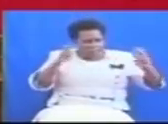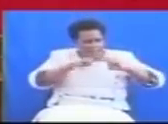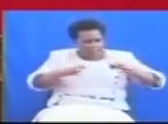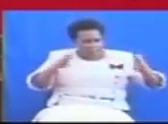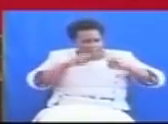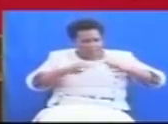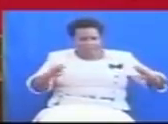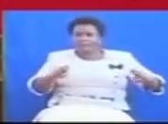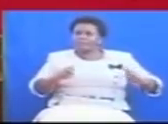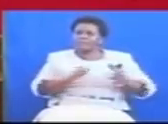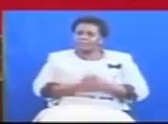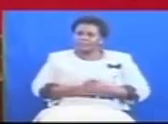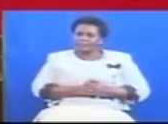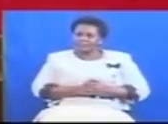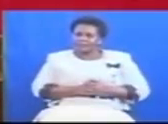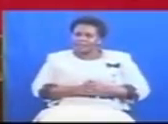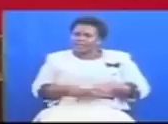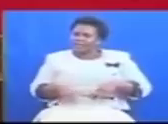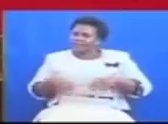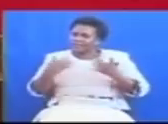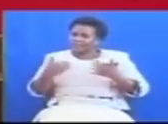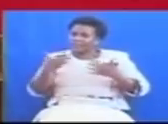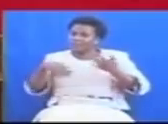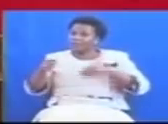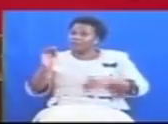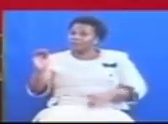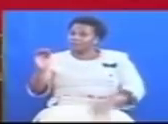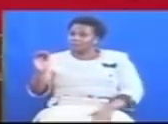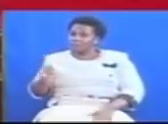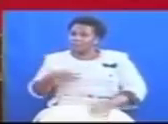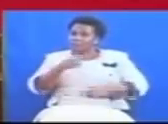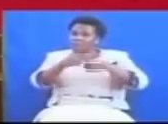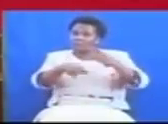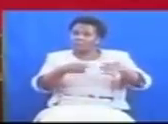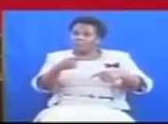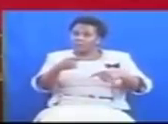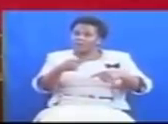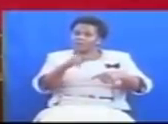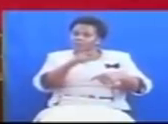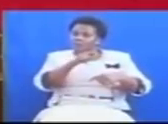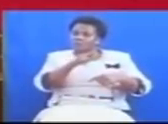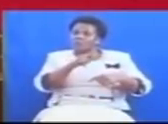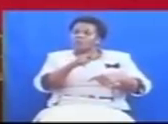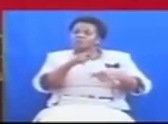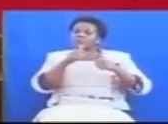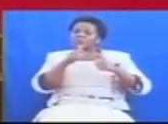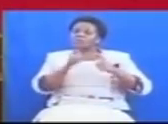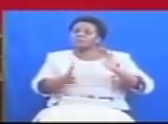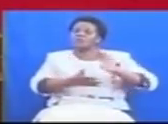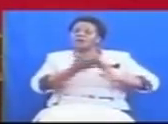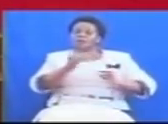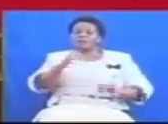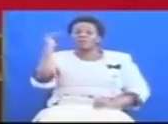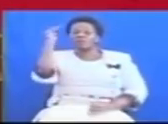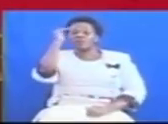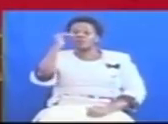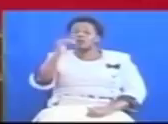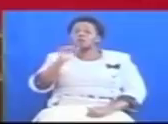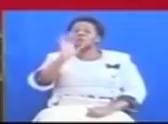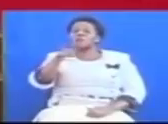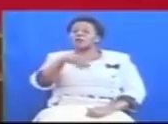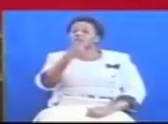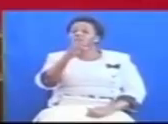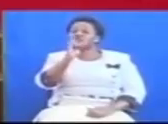mheshimiwa mbunge kama jibu langu la msingi lilivyosema kwamba mradi huu utaanza kama ilivyokusudiwa mapema mwezi Januari 2021, kwa